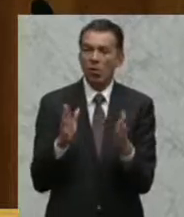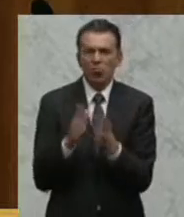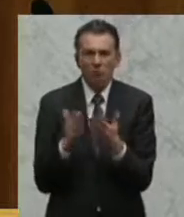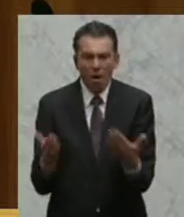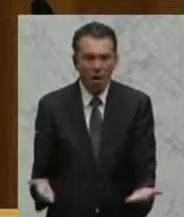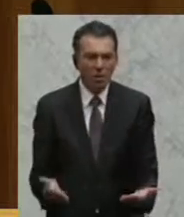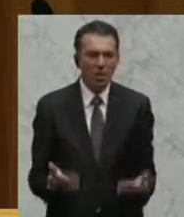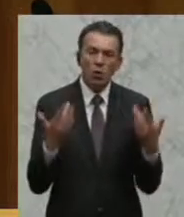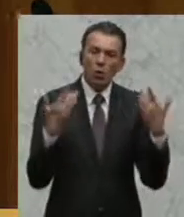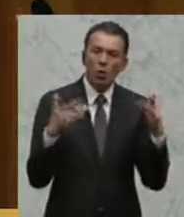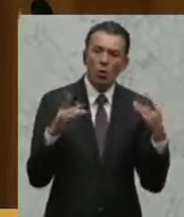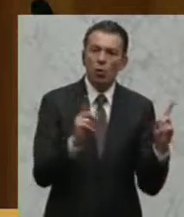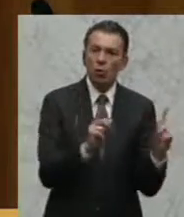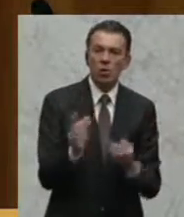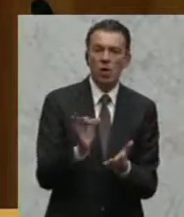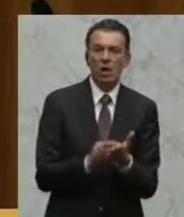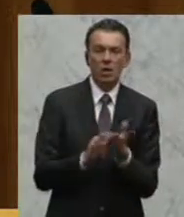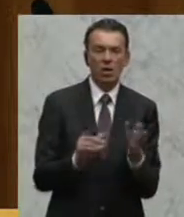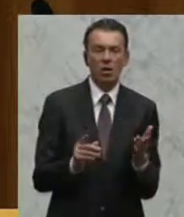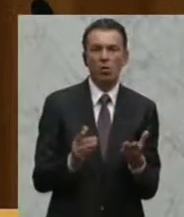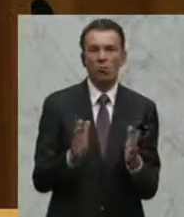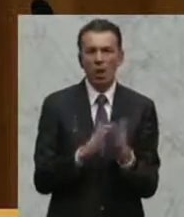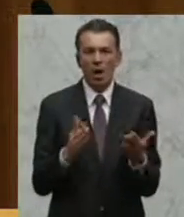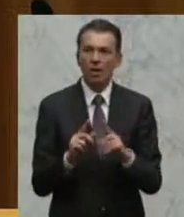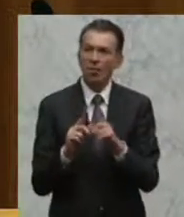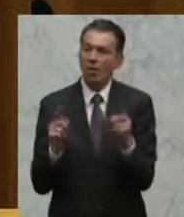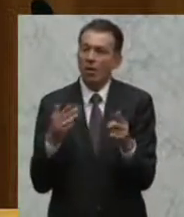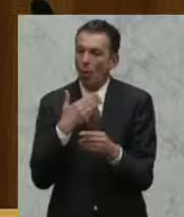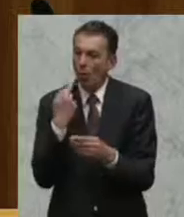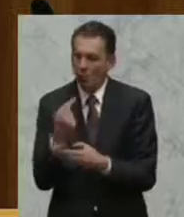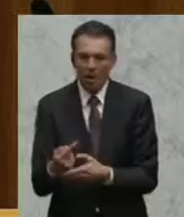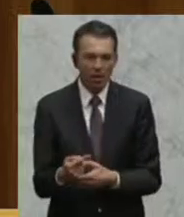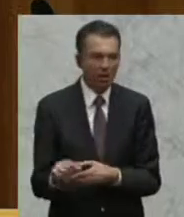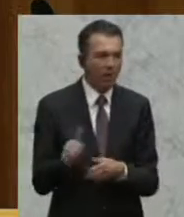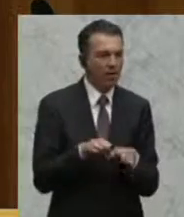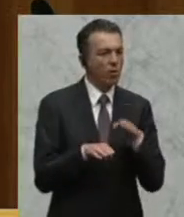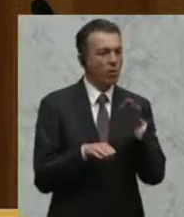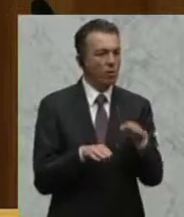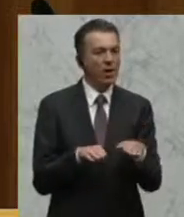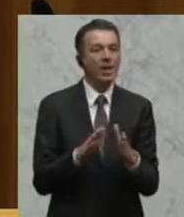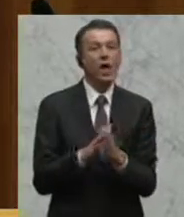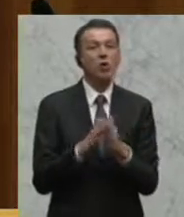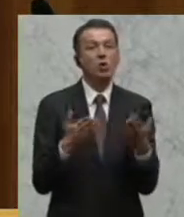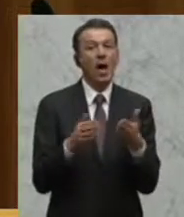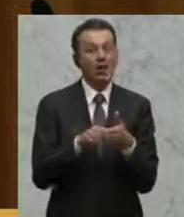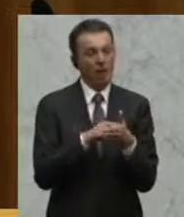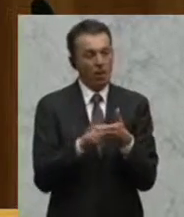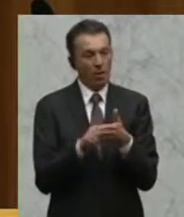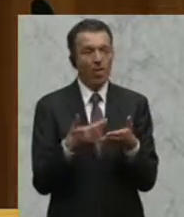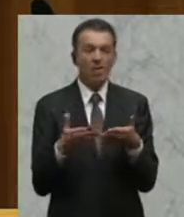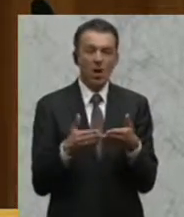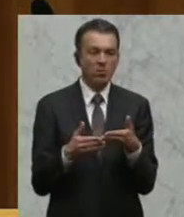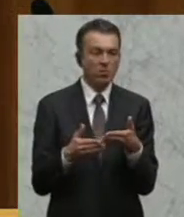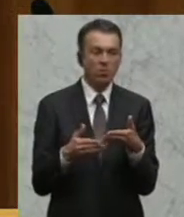unserem Kulturstandort, von anderen Standorten rede ich jetzt gar nicht. Und ein erster Schritt der Schadensbehebung ist die